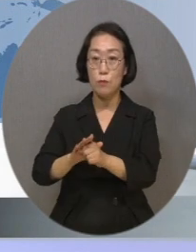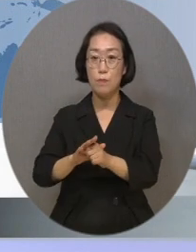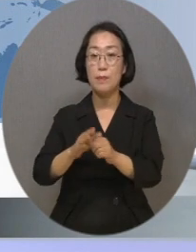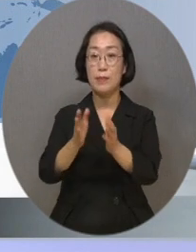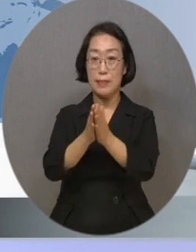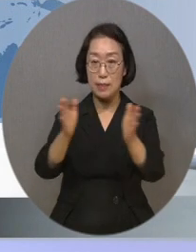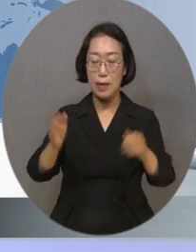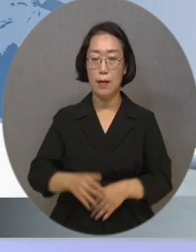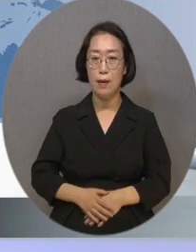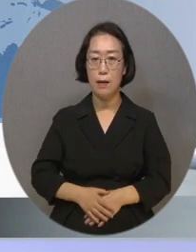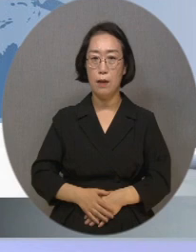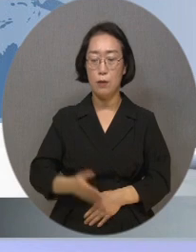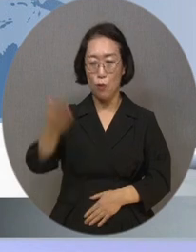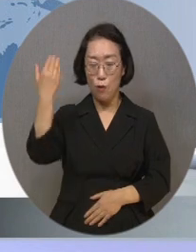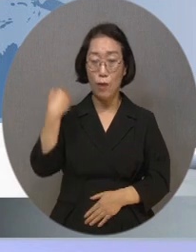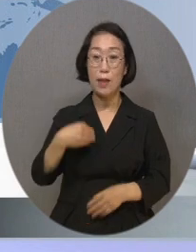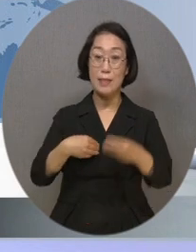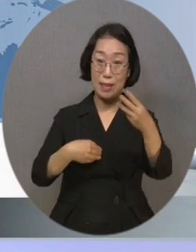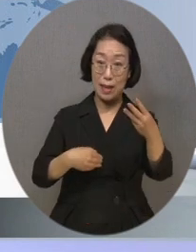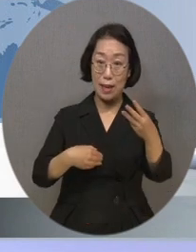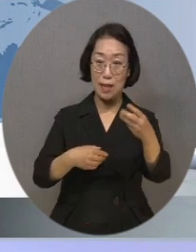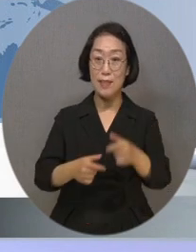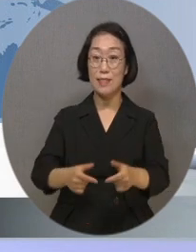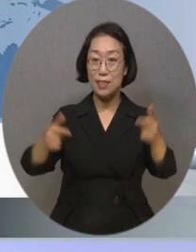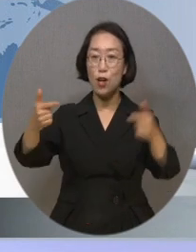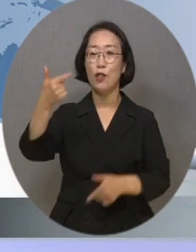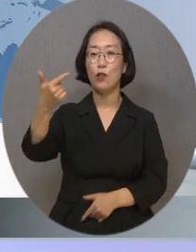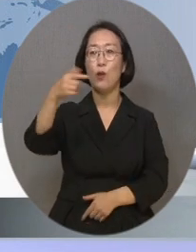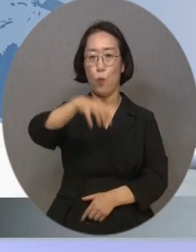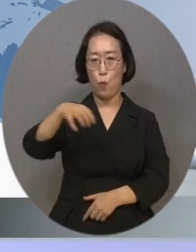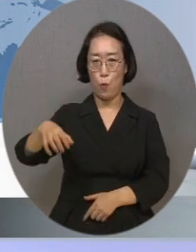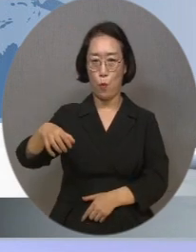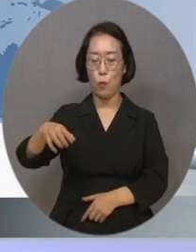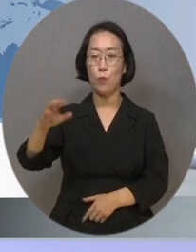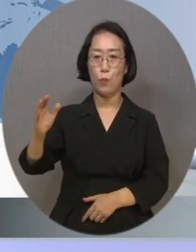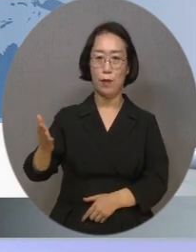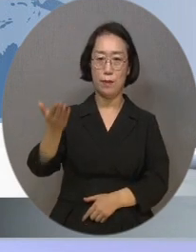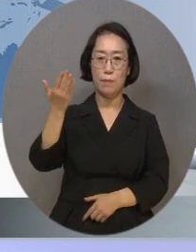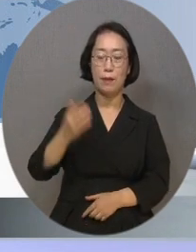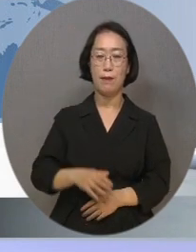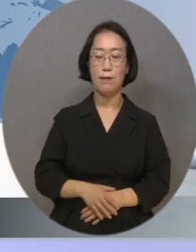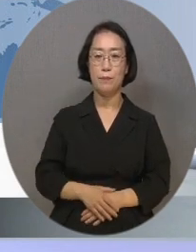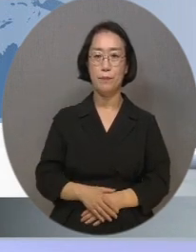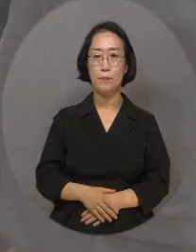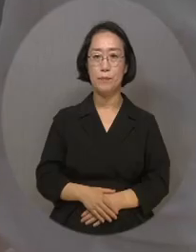지난달 대상지를 3개소에서 6개소로 확대했습니다. 황영지 기자입니다.